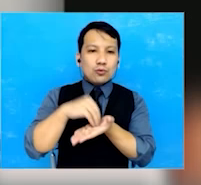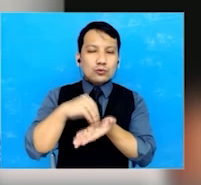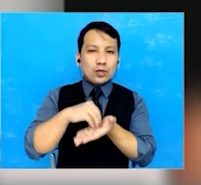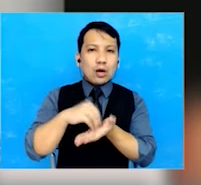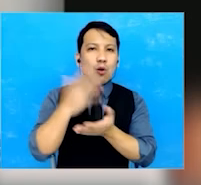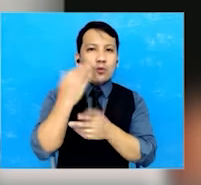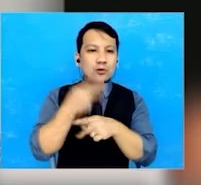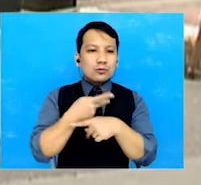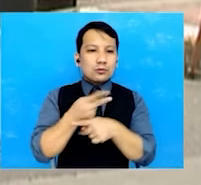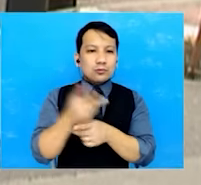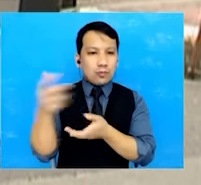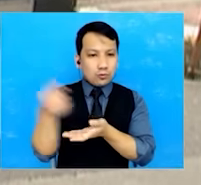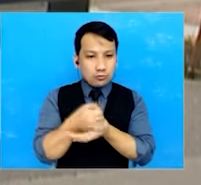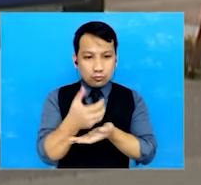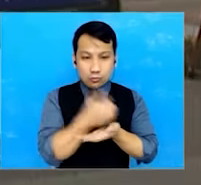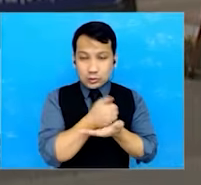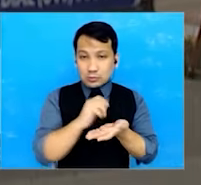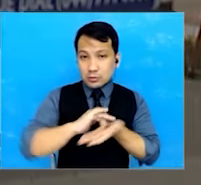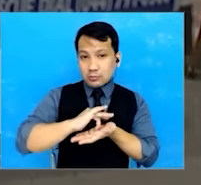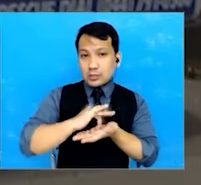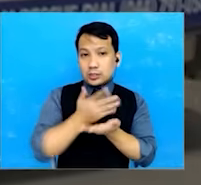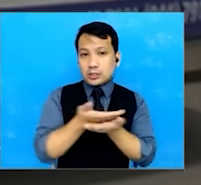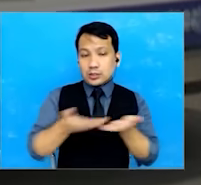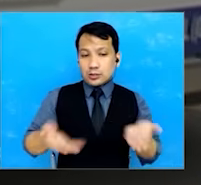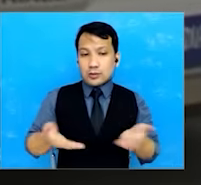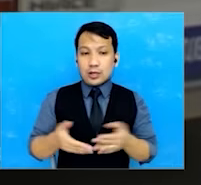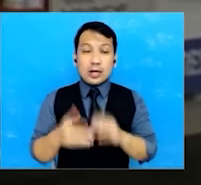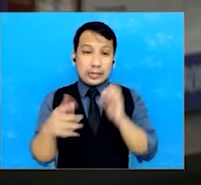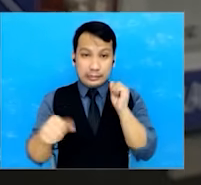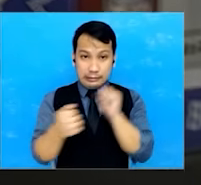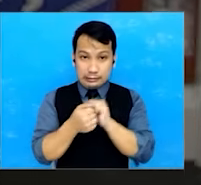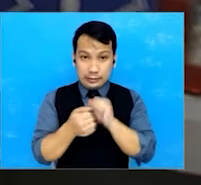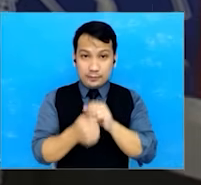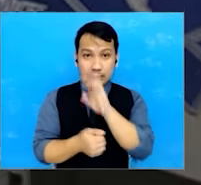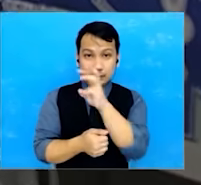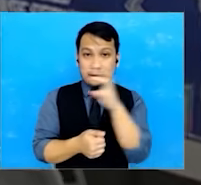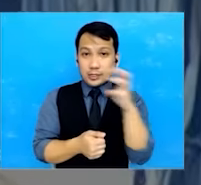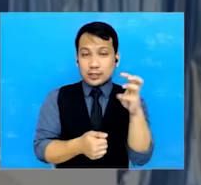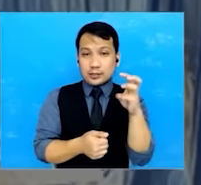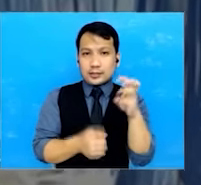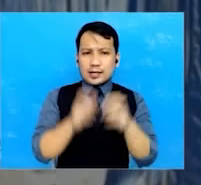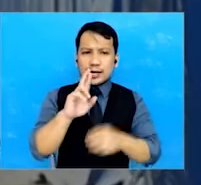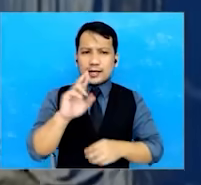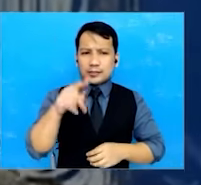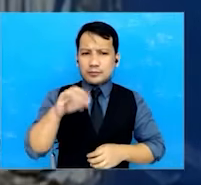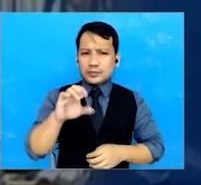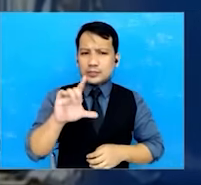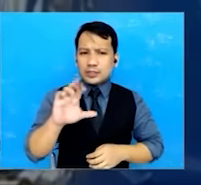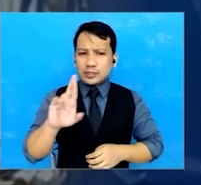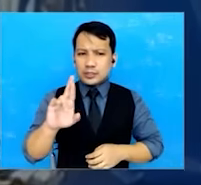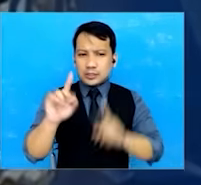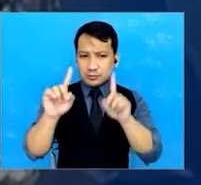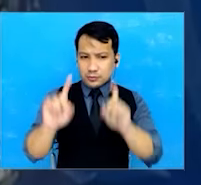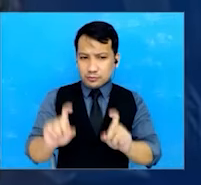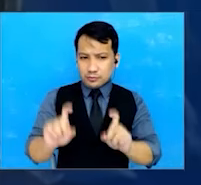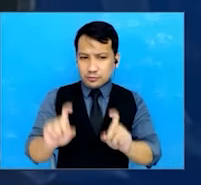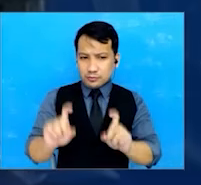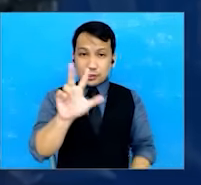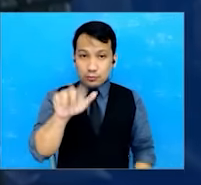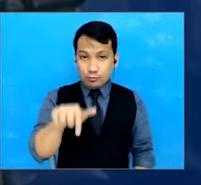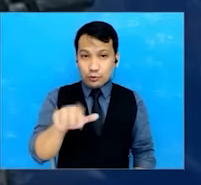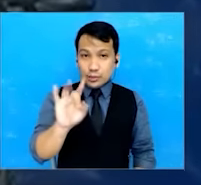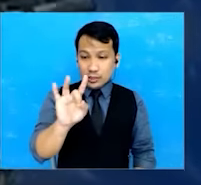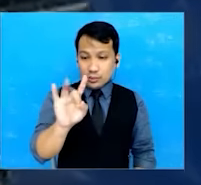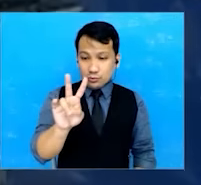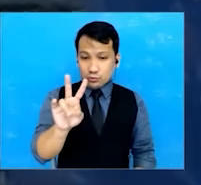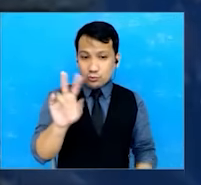medical supplies. Kabilang ang 600 million pesos para sa RT-PCR testing kits at 3.82 billion pesos